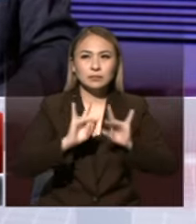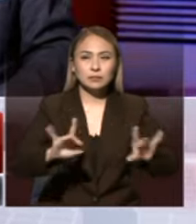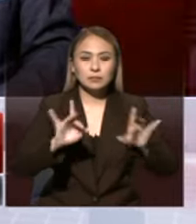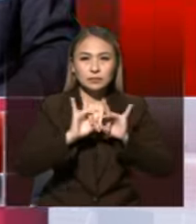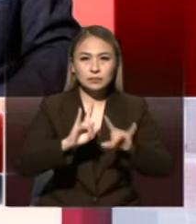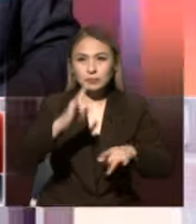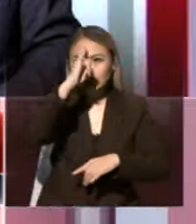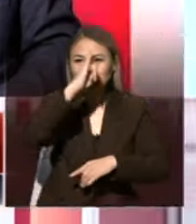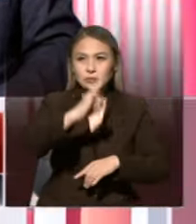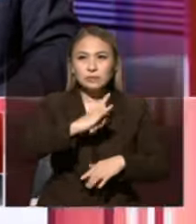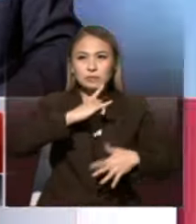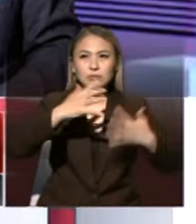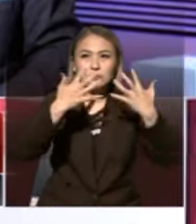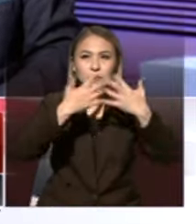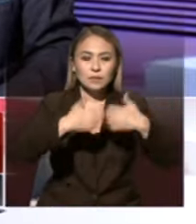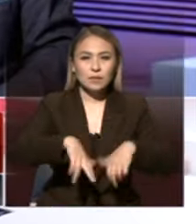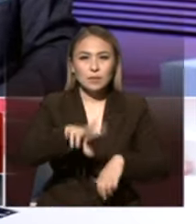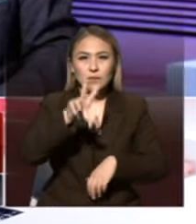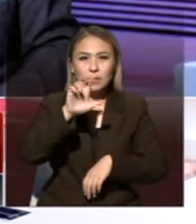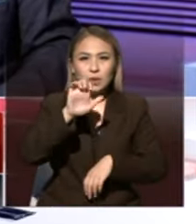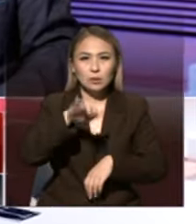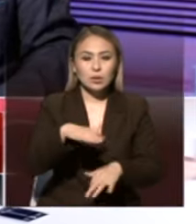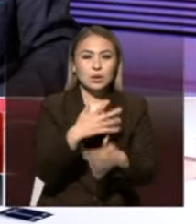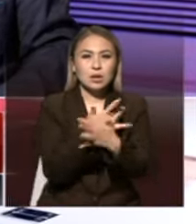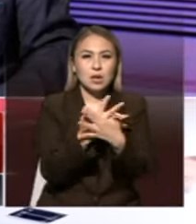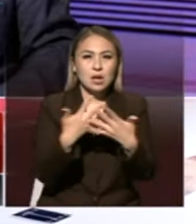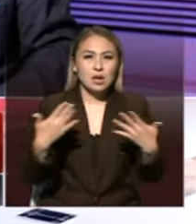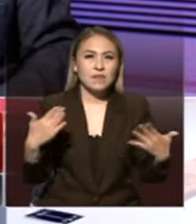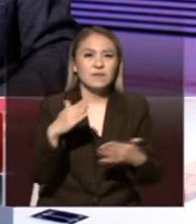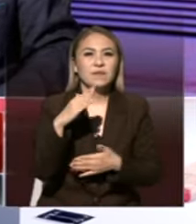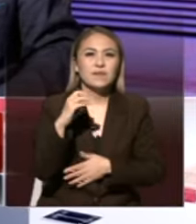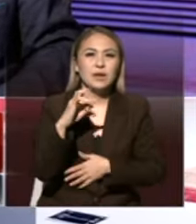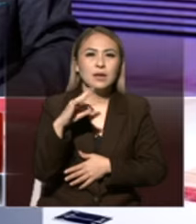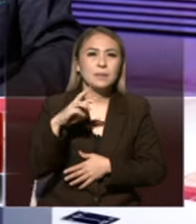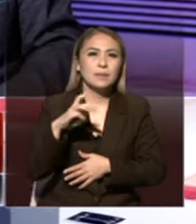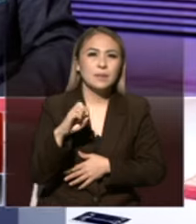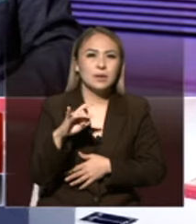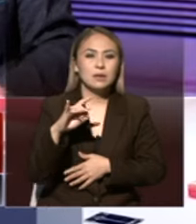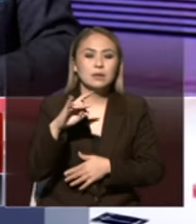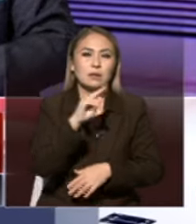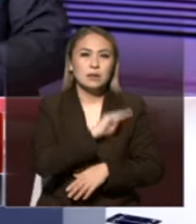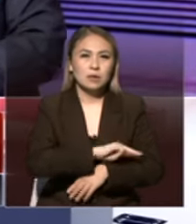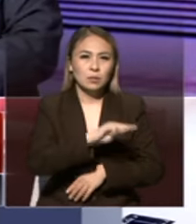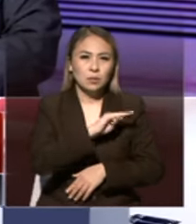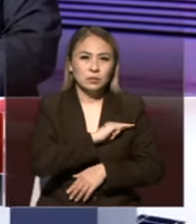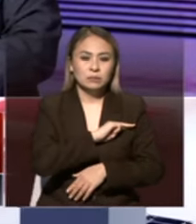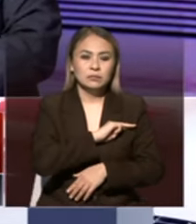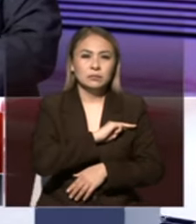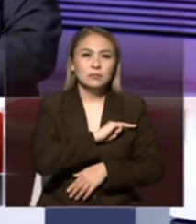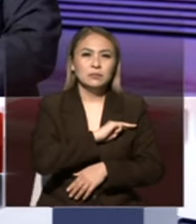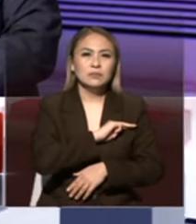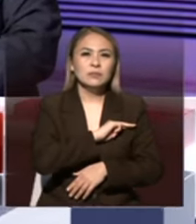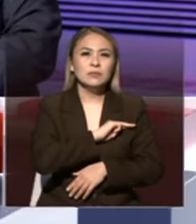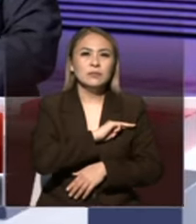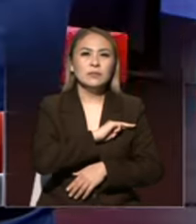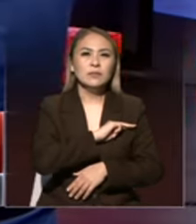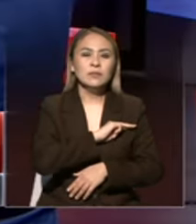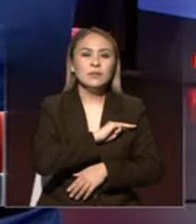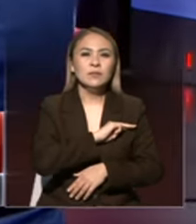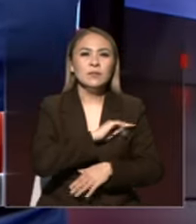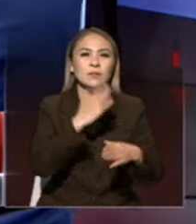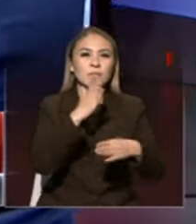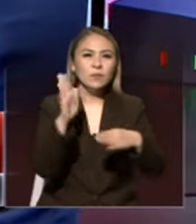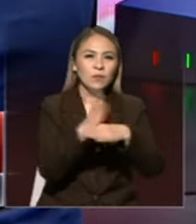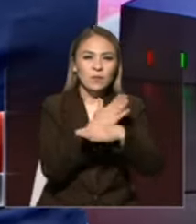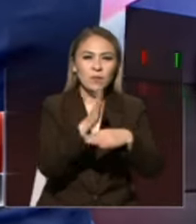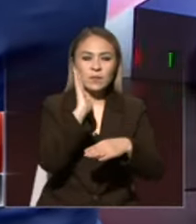бүт Қазақстан бойынша 300 мың әртүрлі формадағы фермерлер жұмыс жасайды. Сонда былай ана бөлсеңіз,